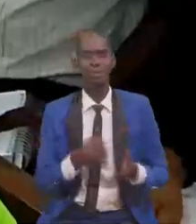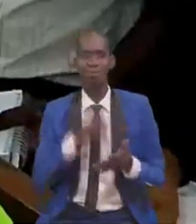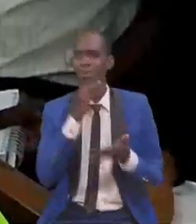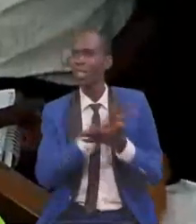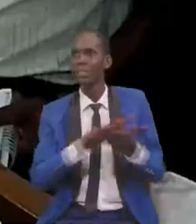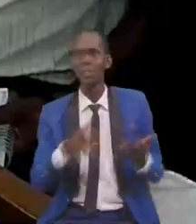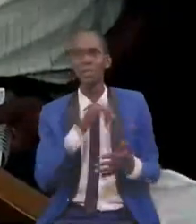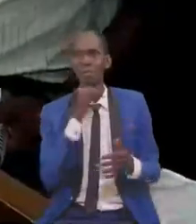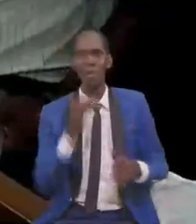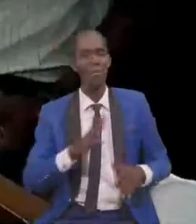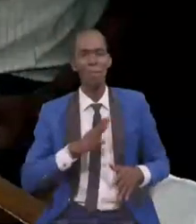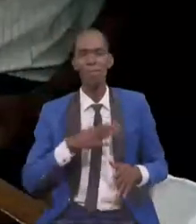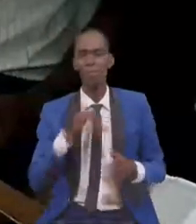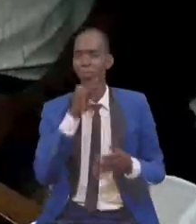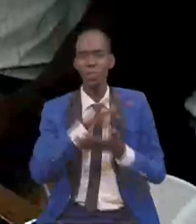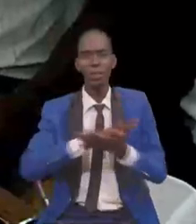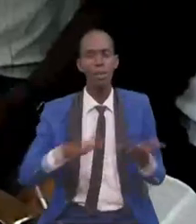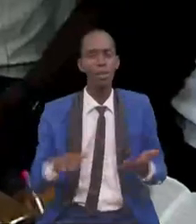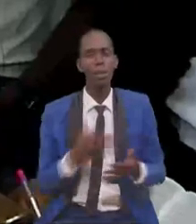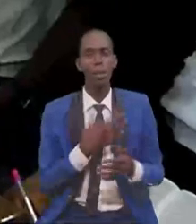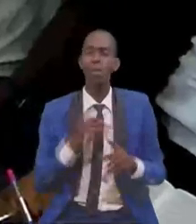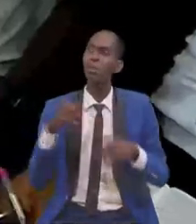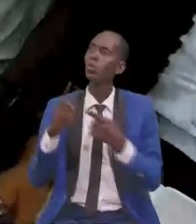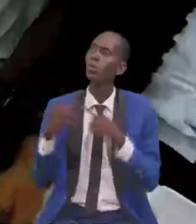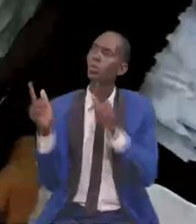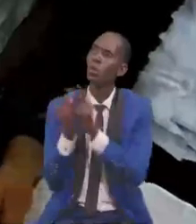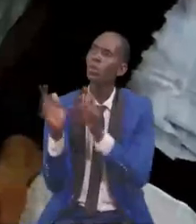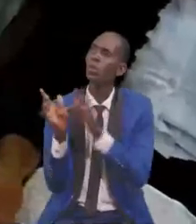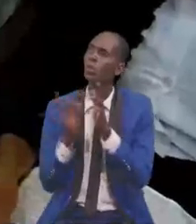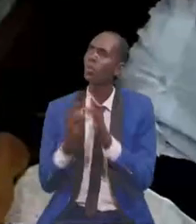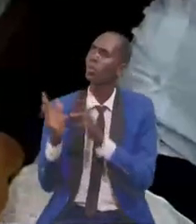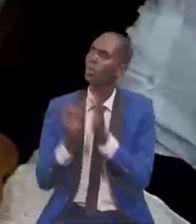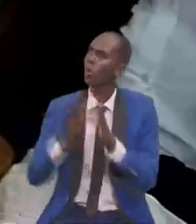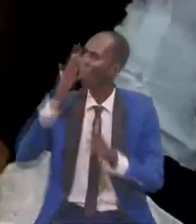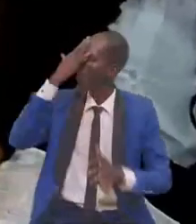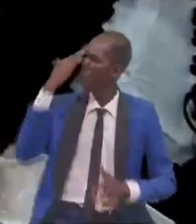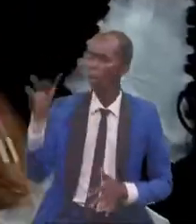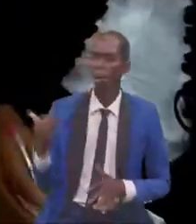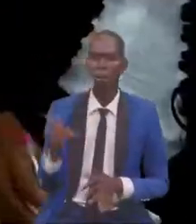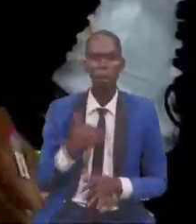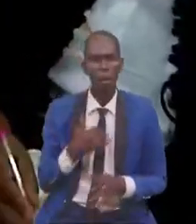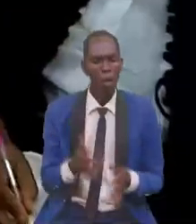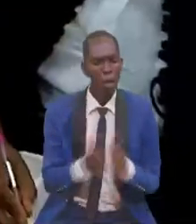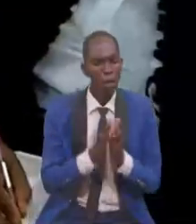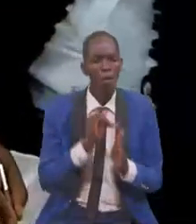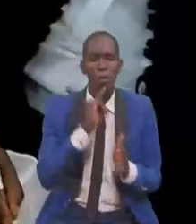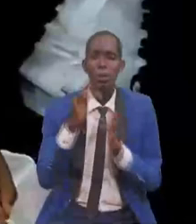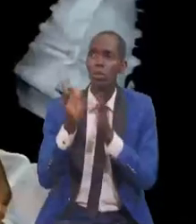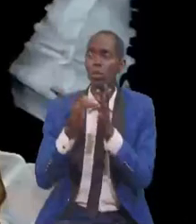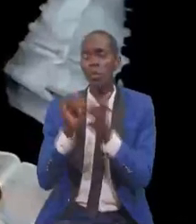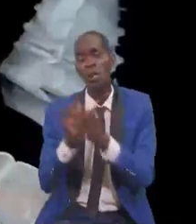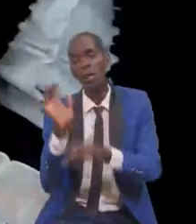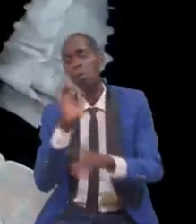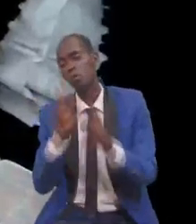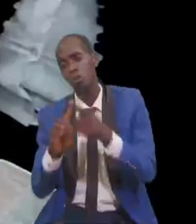pas pure, elle n'est pas en bon état. Et puis tu vas à Jésus, que Jésus, pourquoi? Est-ce que c'est Jésus qui les pousse à